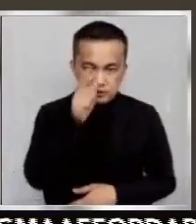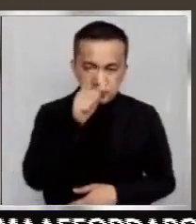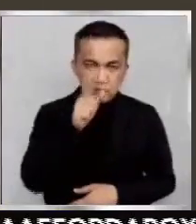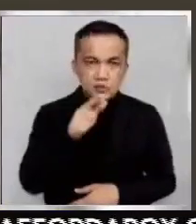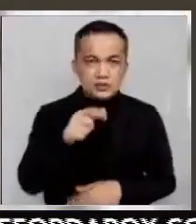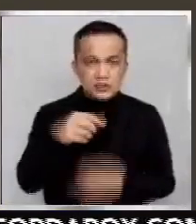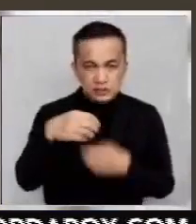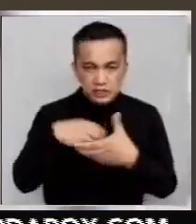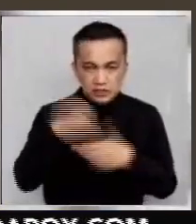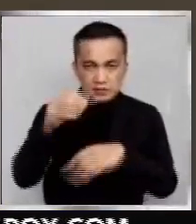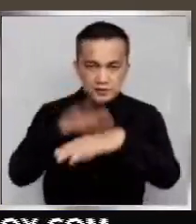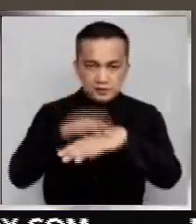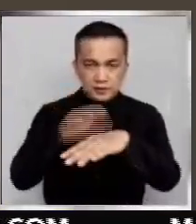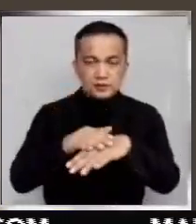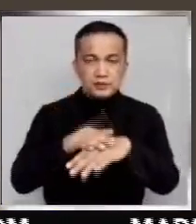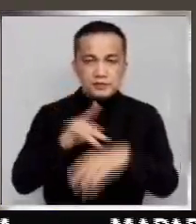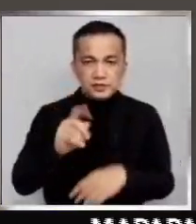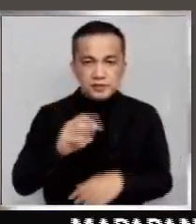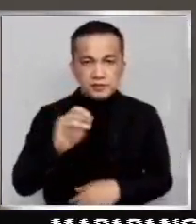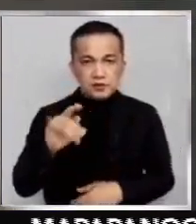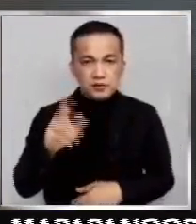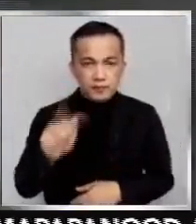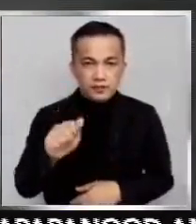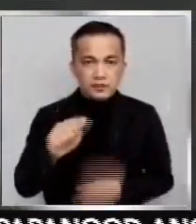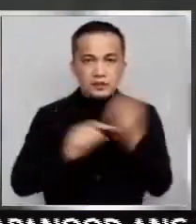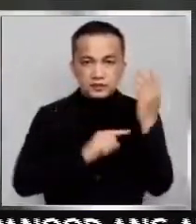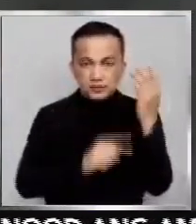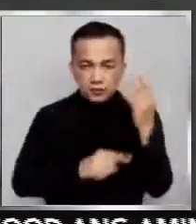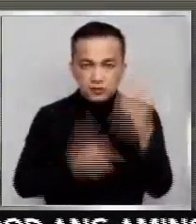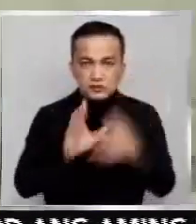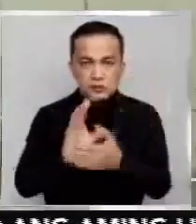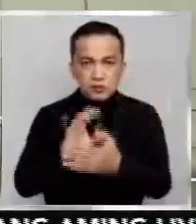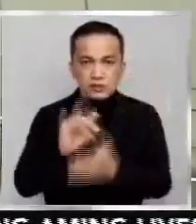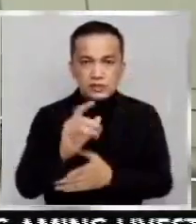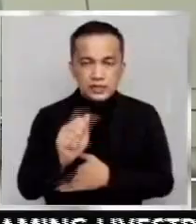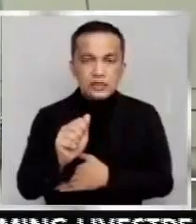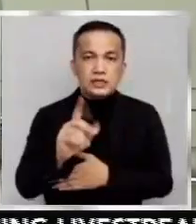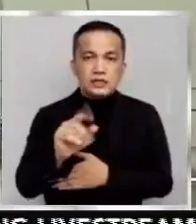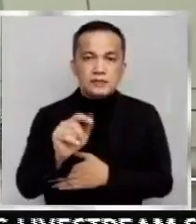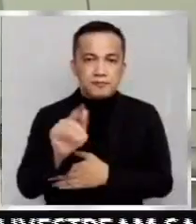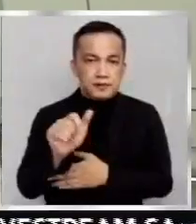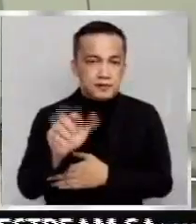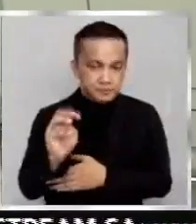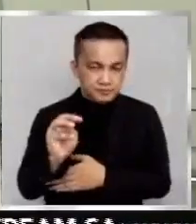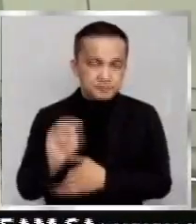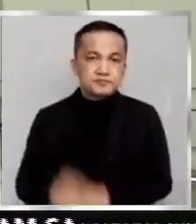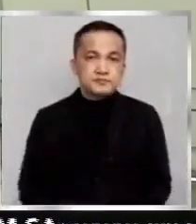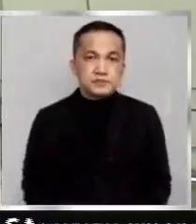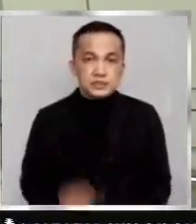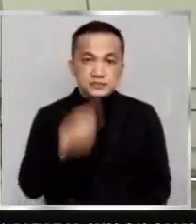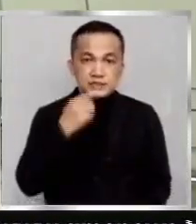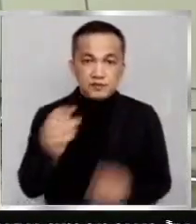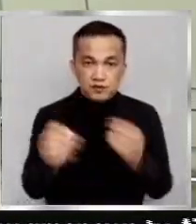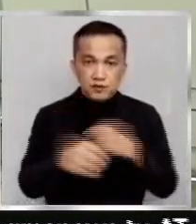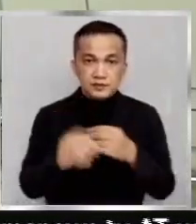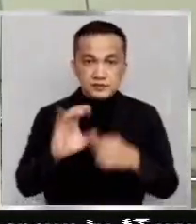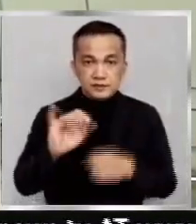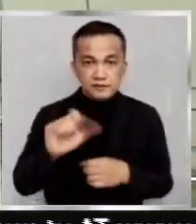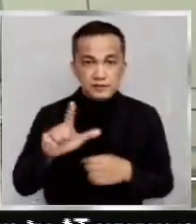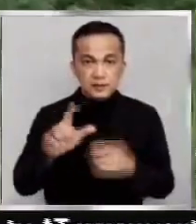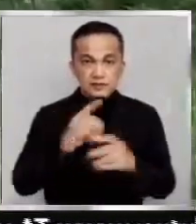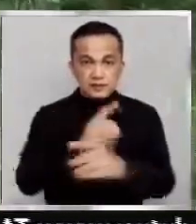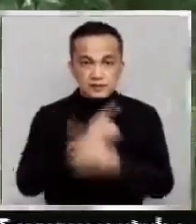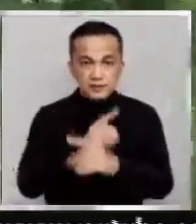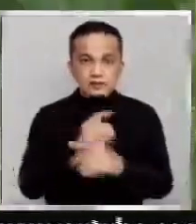sa Mimaropa, Zamboanga Region, Davao Region, Caraga at Barm. Ayon sa Office of Civil Defense, inihahanda na ang